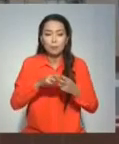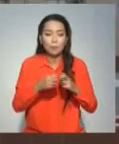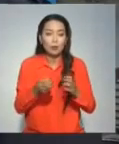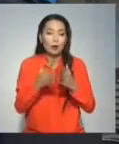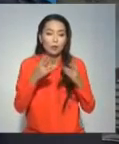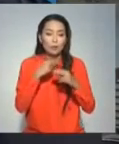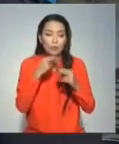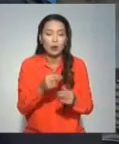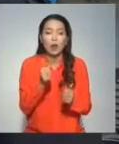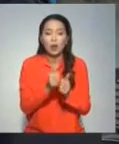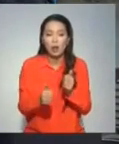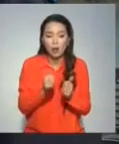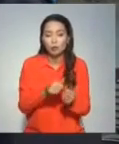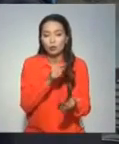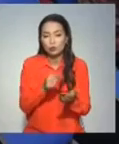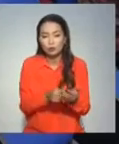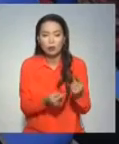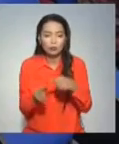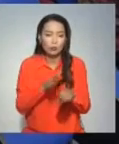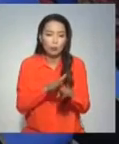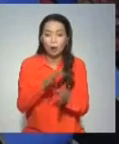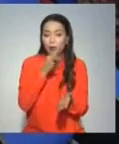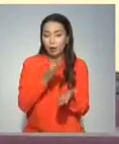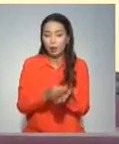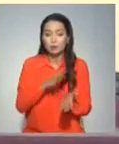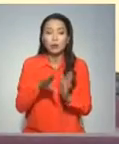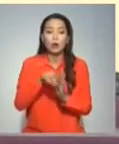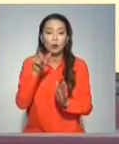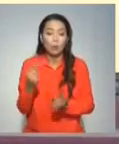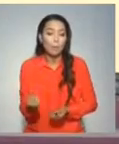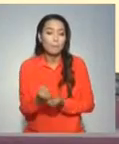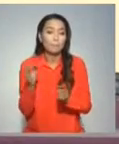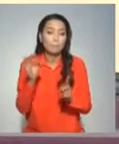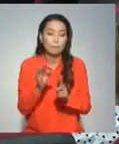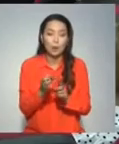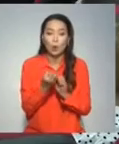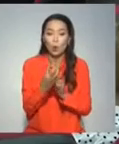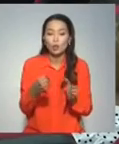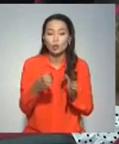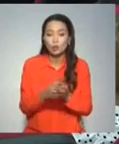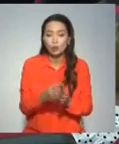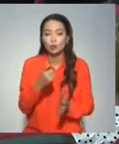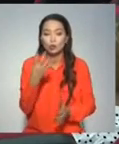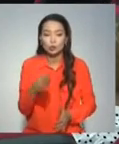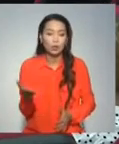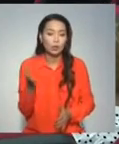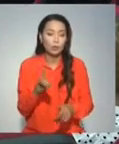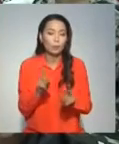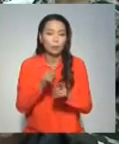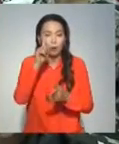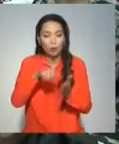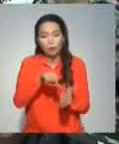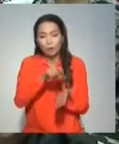әр сұраққа жан жақты толыққанды жауап берді. Кандидатты қолдау мақсатында 14 штаб, 140-тан астам сенімді өкіл